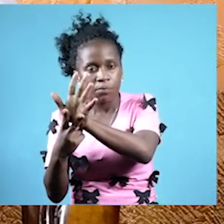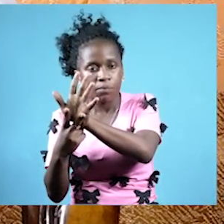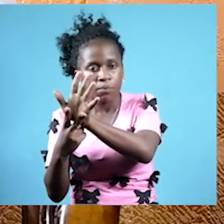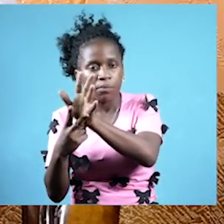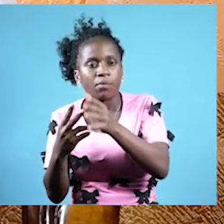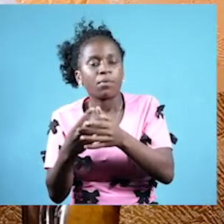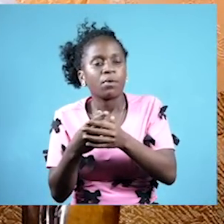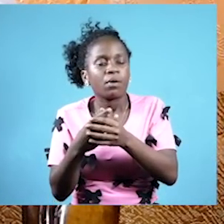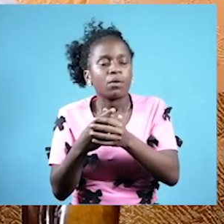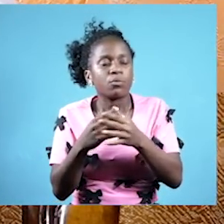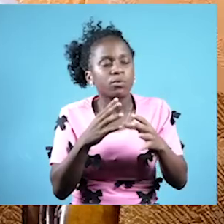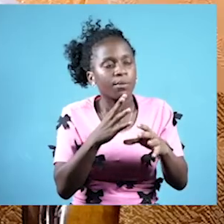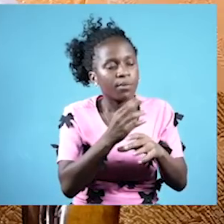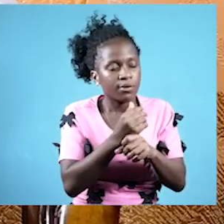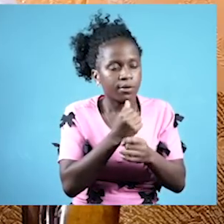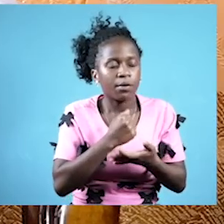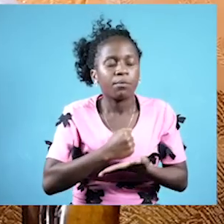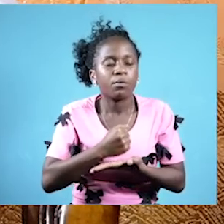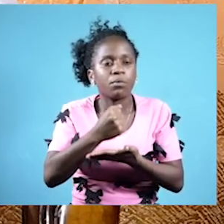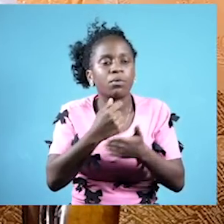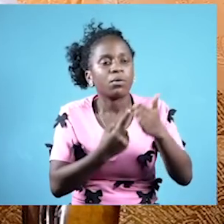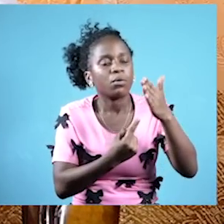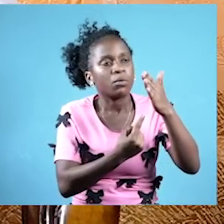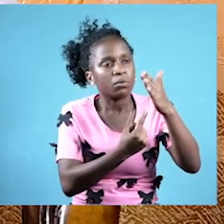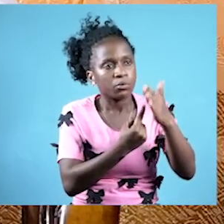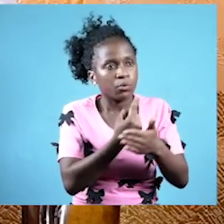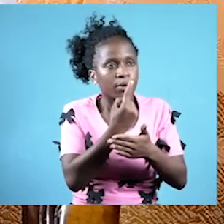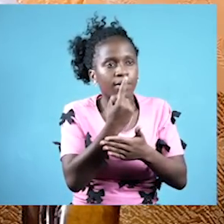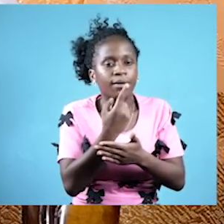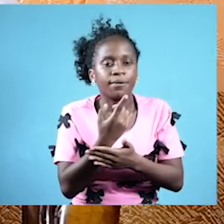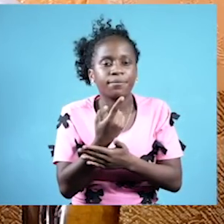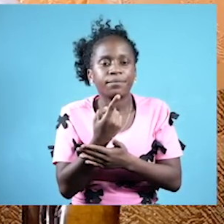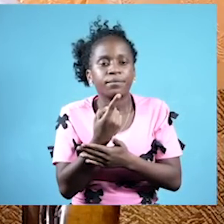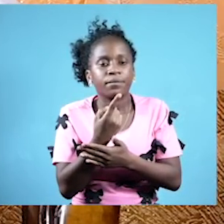Umoja wa Falme za Kiarabu, Dubai, inaitwa EAT.